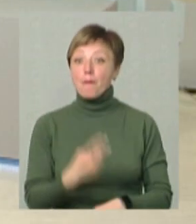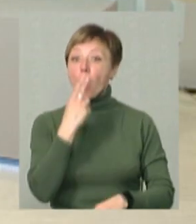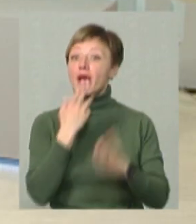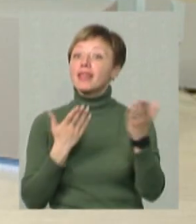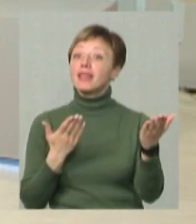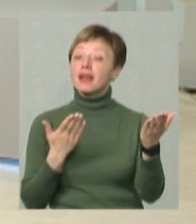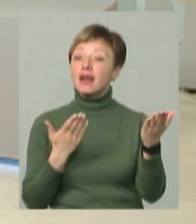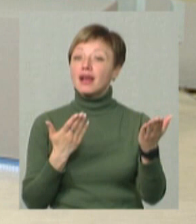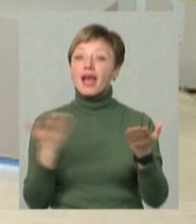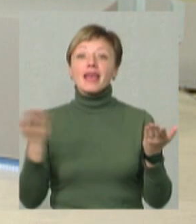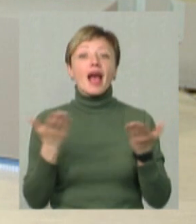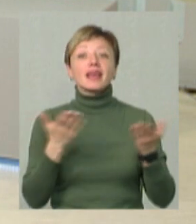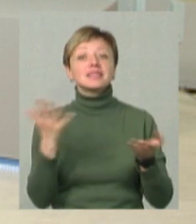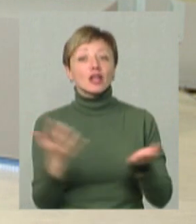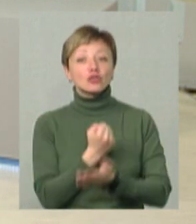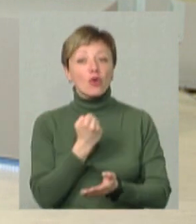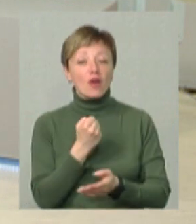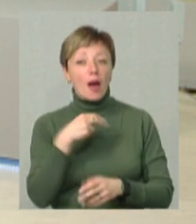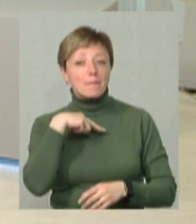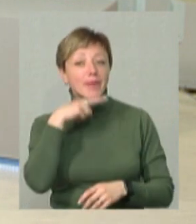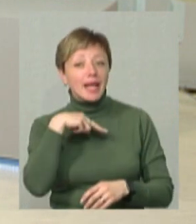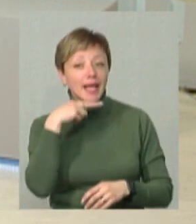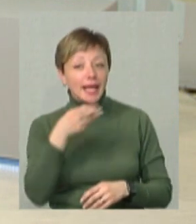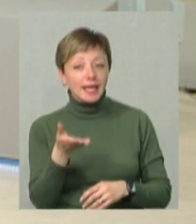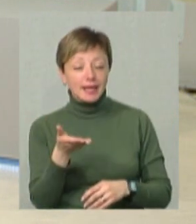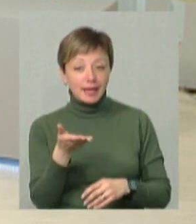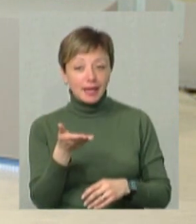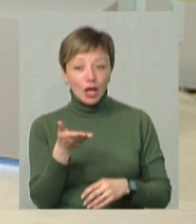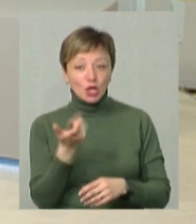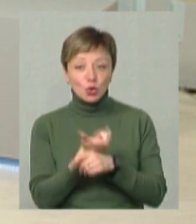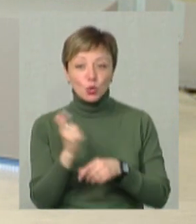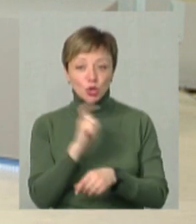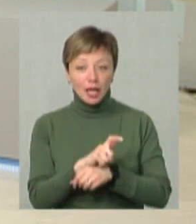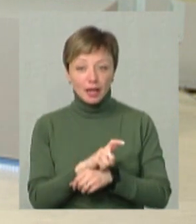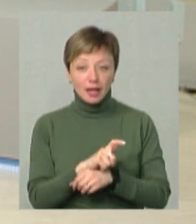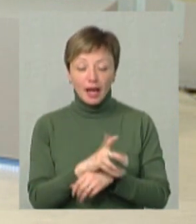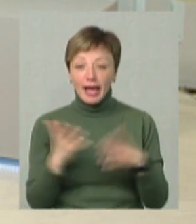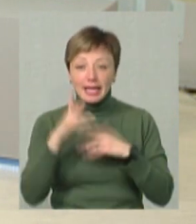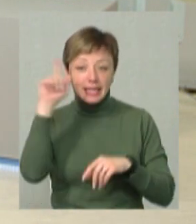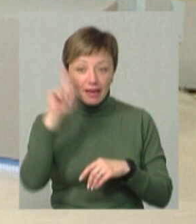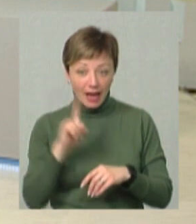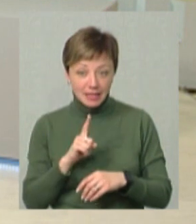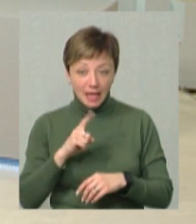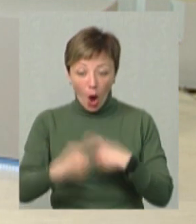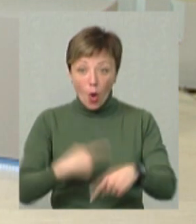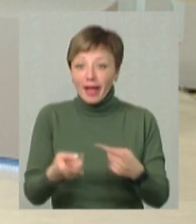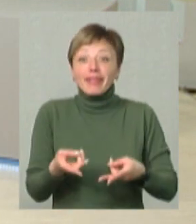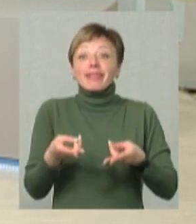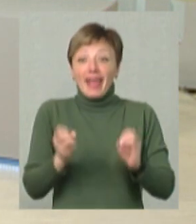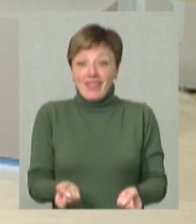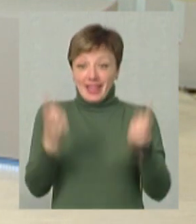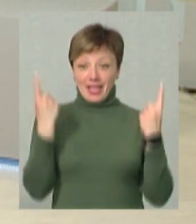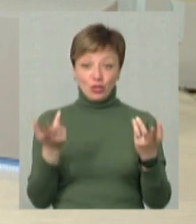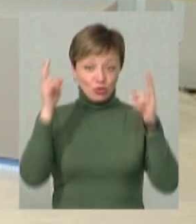бач, якийсь там він знайшов пильний, дуже, якісь єврейські коріння. Де він його знайшов,